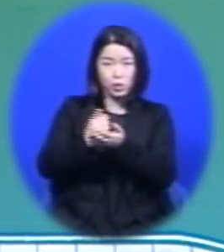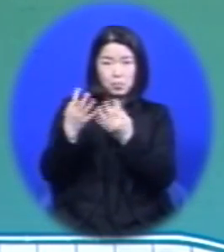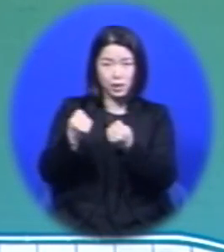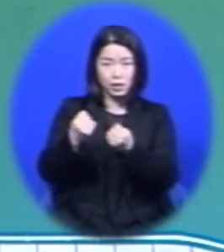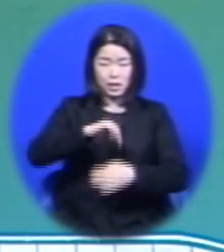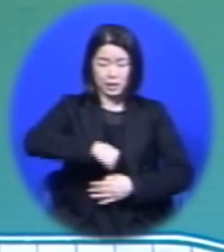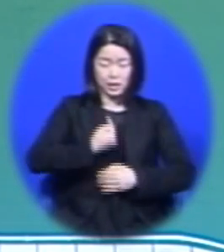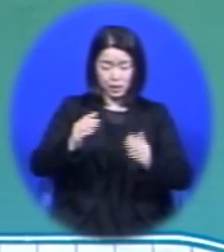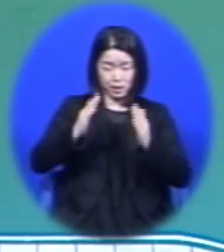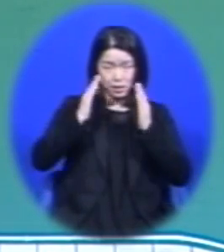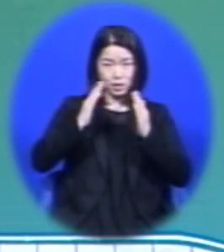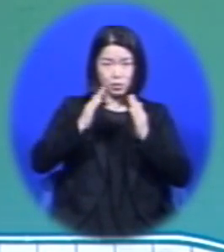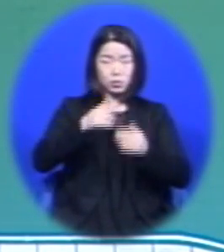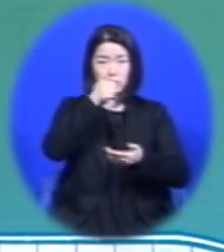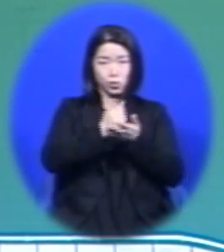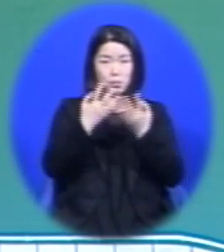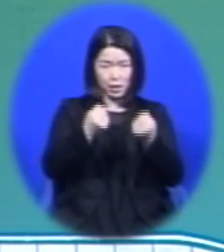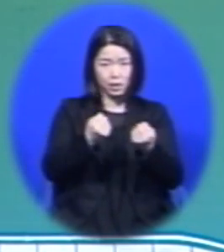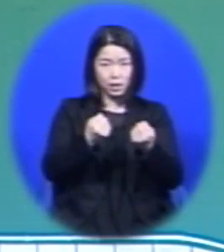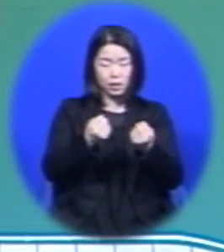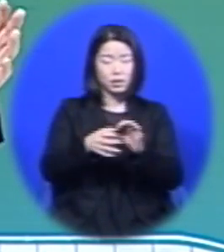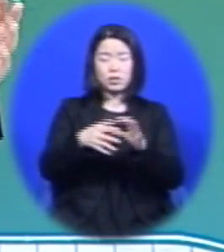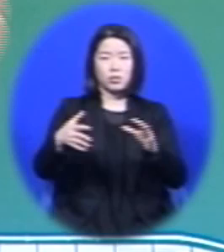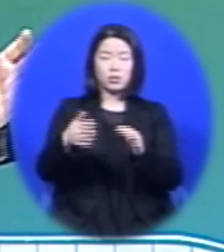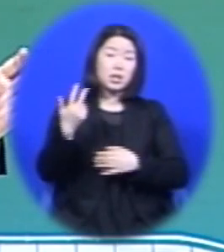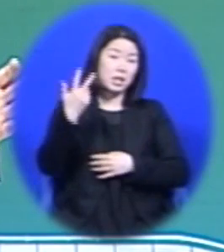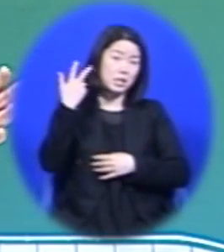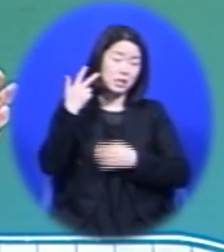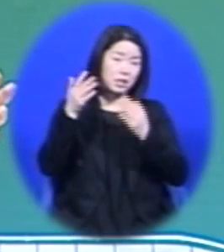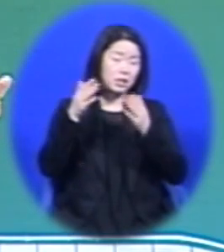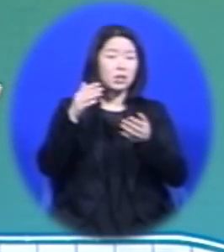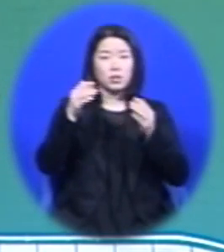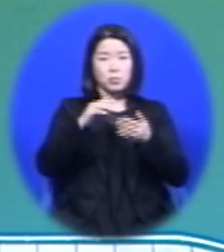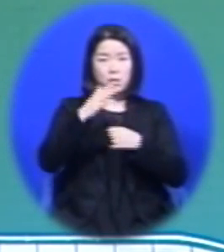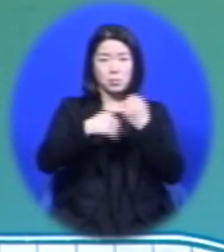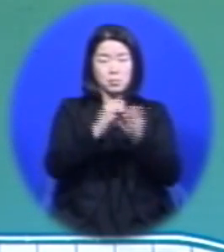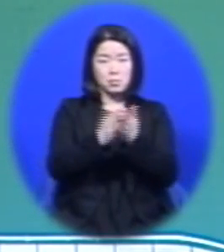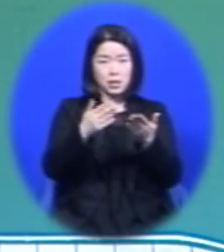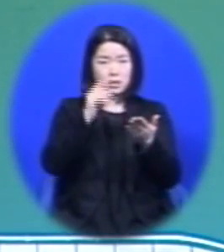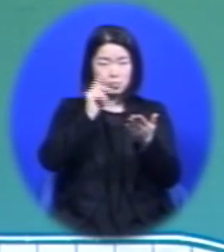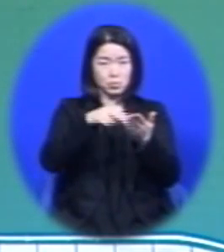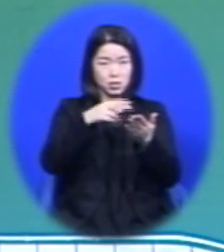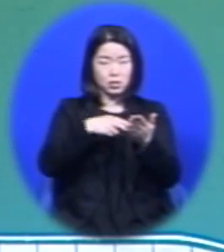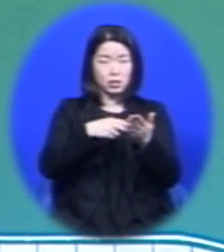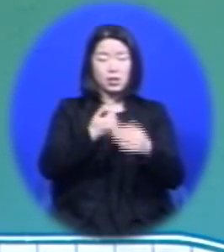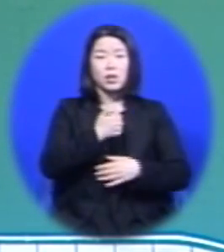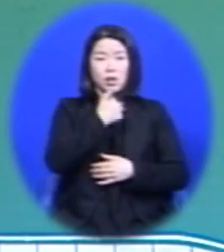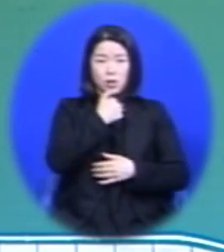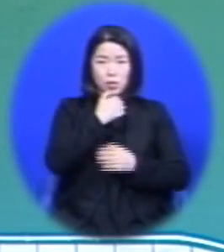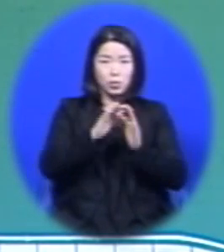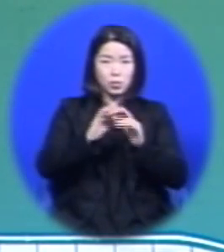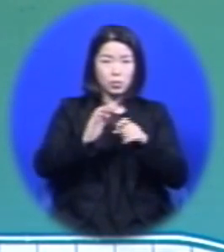많다. 여러분 지난주일에 말씀 읽었잖아요. 로마서 5장 20절에 죄가 많은